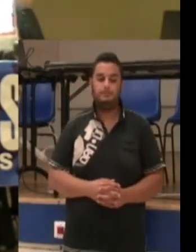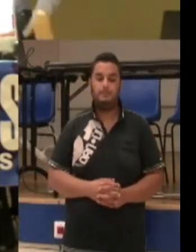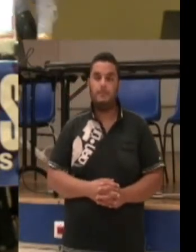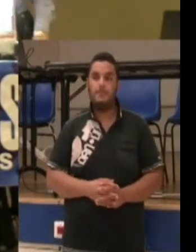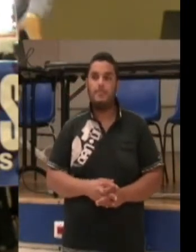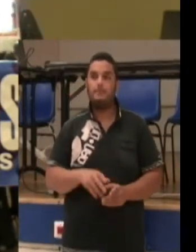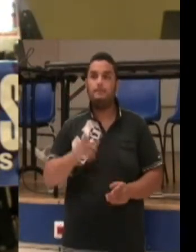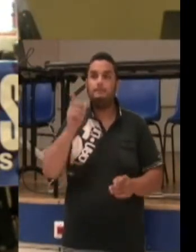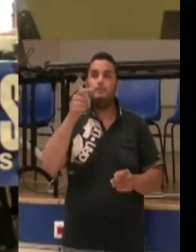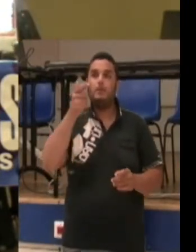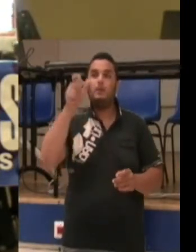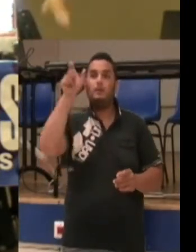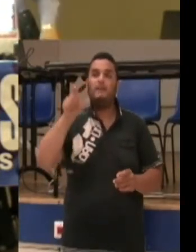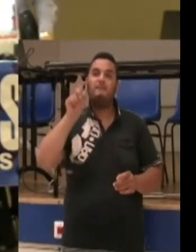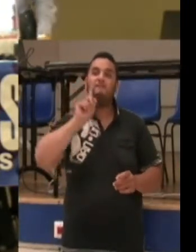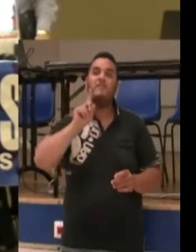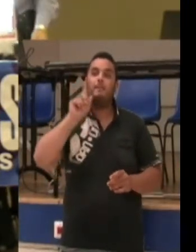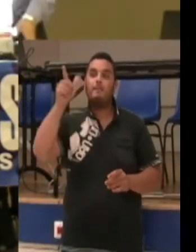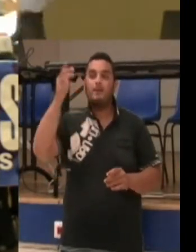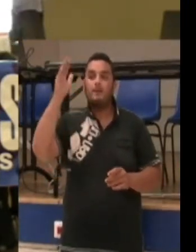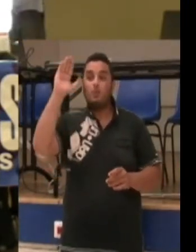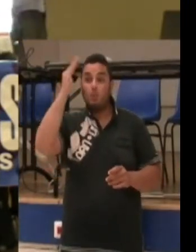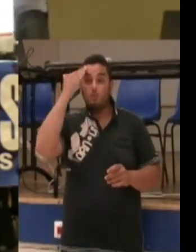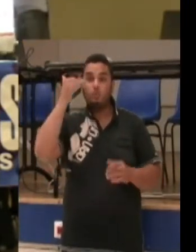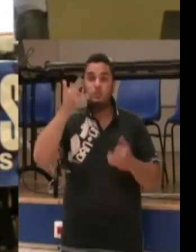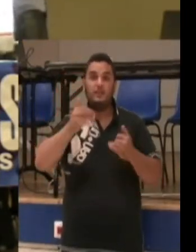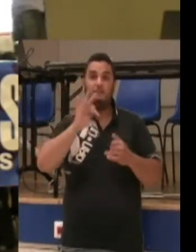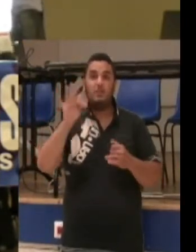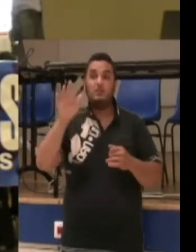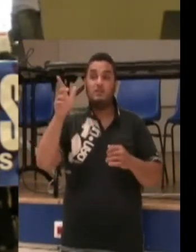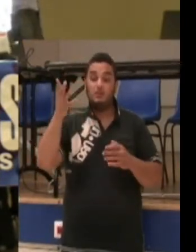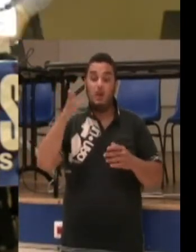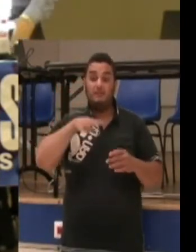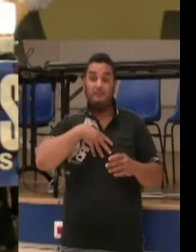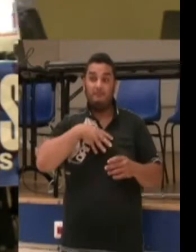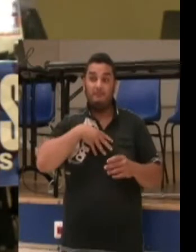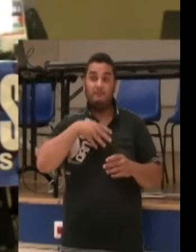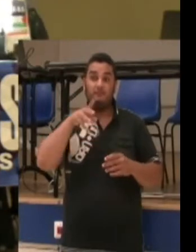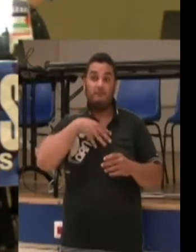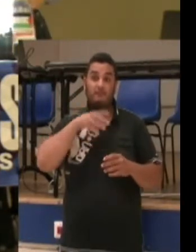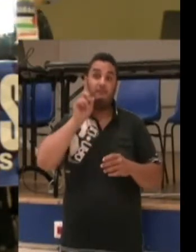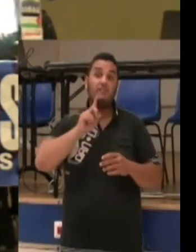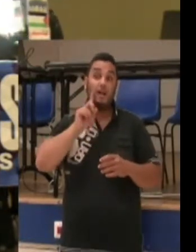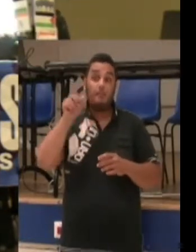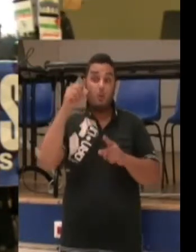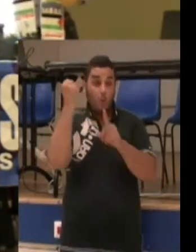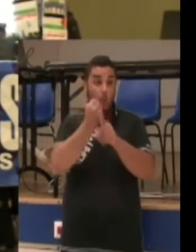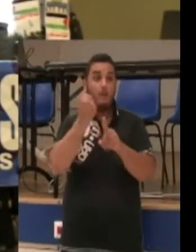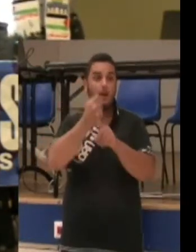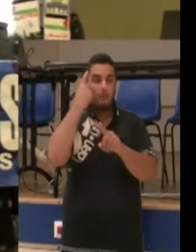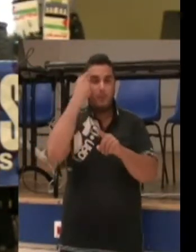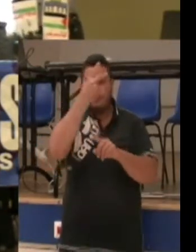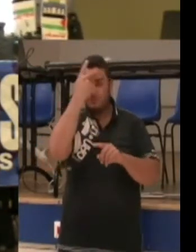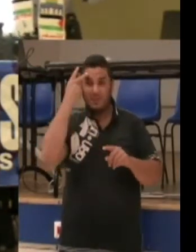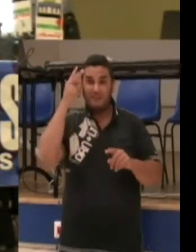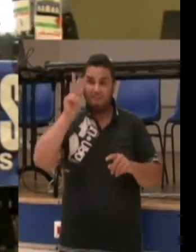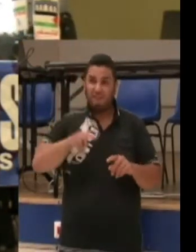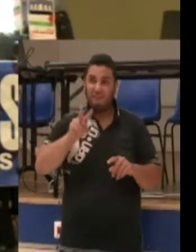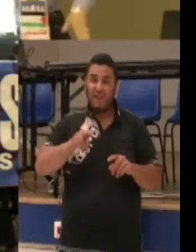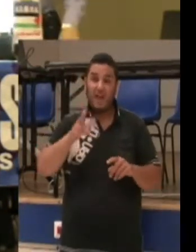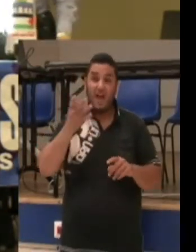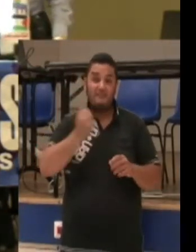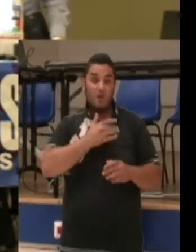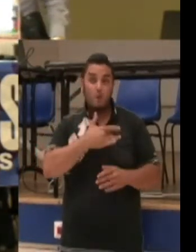une avocate remarquable aussi qui combat, et qui, c'est une femme vraiment avec le cœur et l'âme